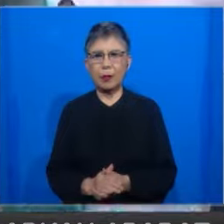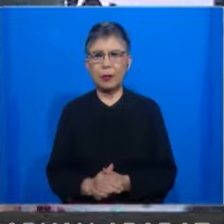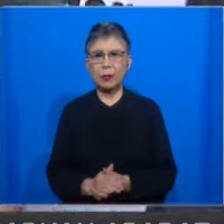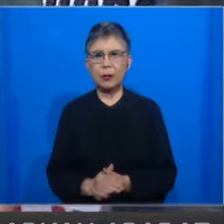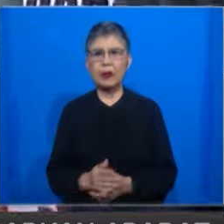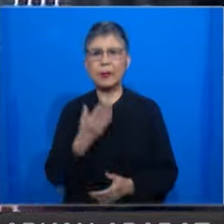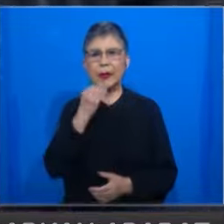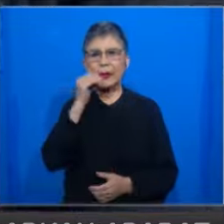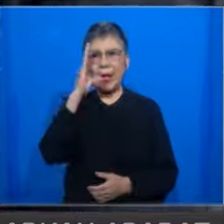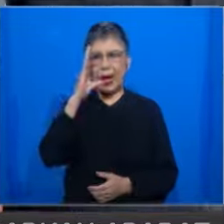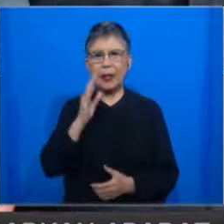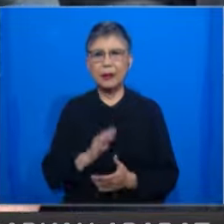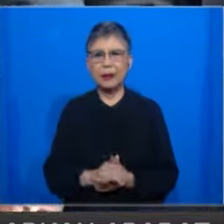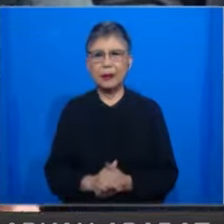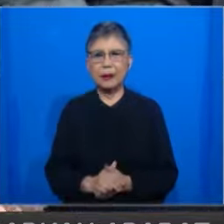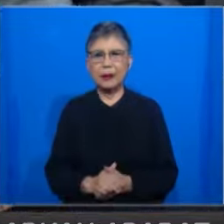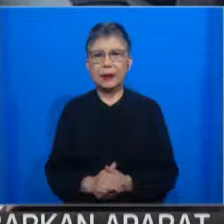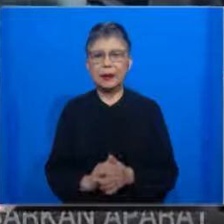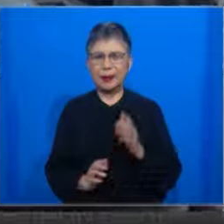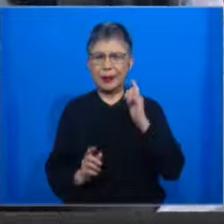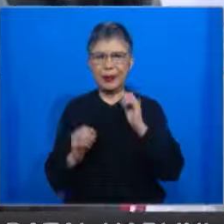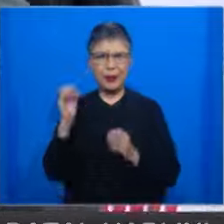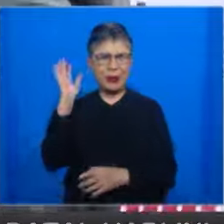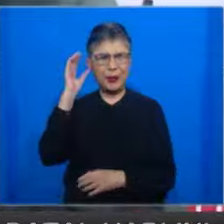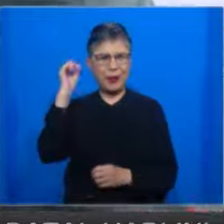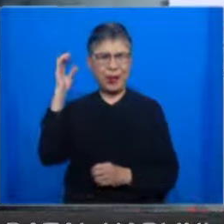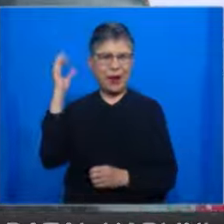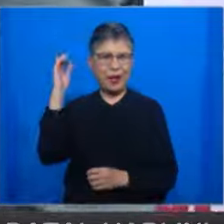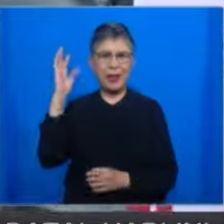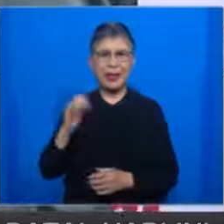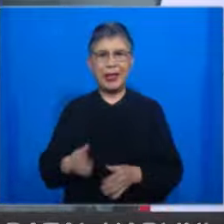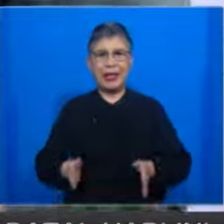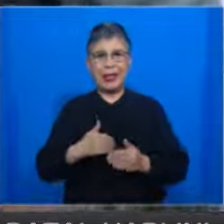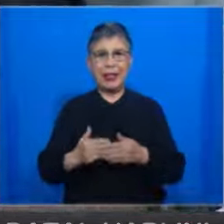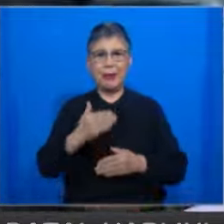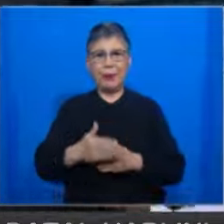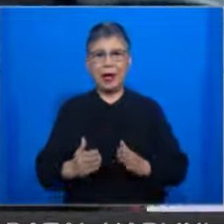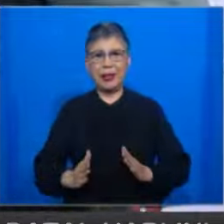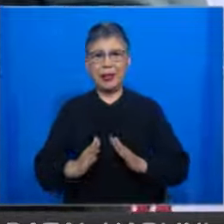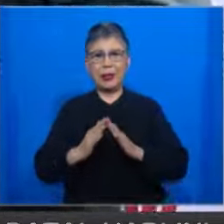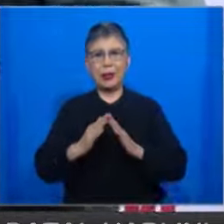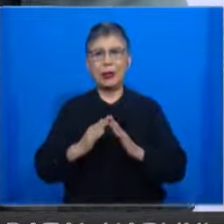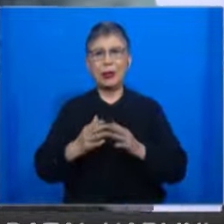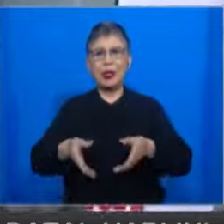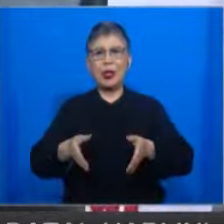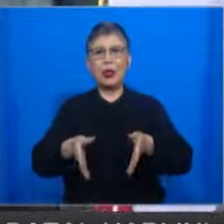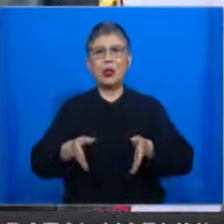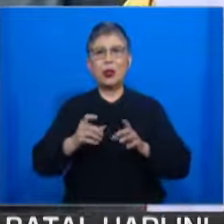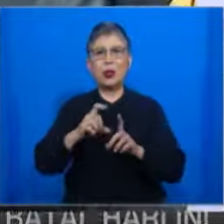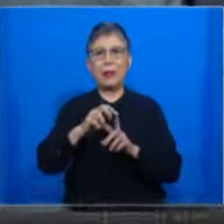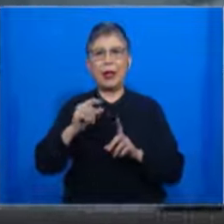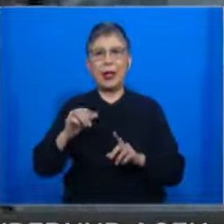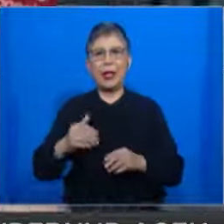Ya, selamat siang Beni, dapat saya sampaikan saat ini saya masih berada di depan gedung DPR MPR RI, tepatnya di Jalan Gatot Subroto, Jakarta Pusat.